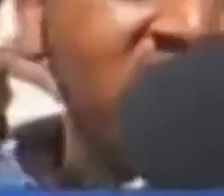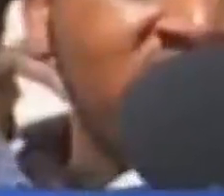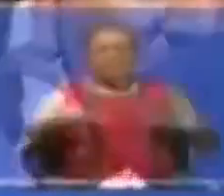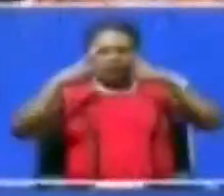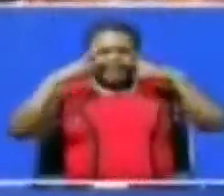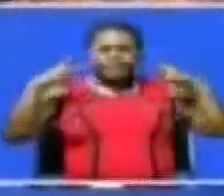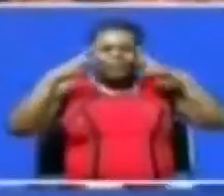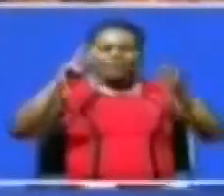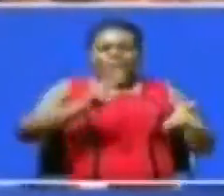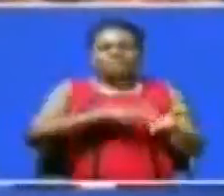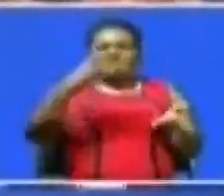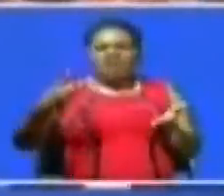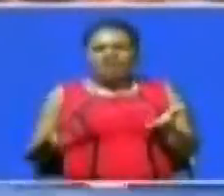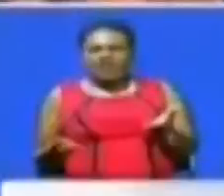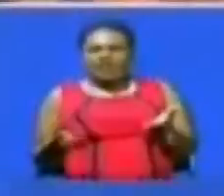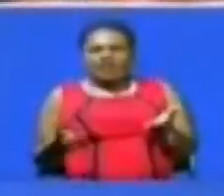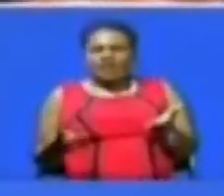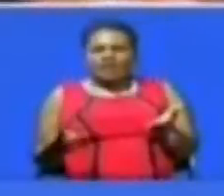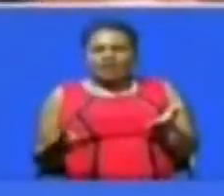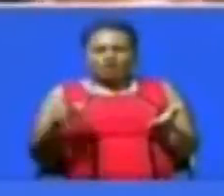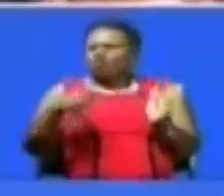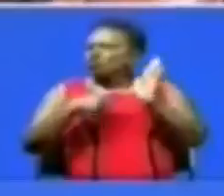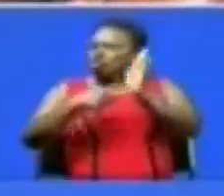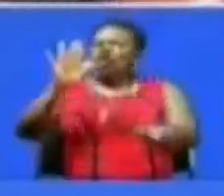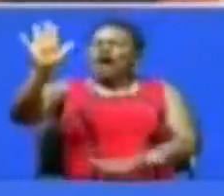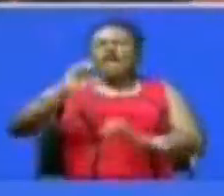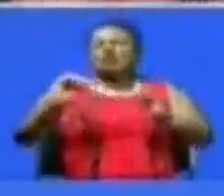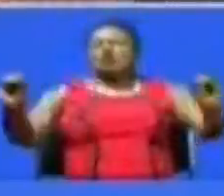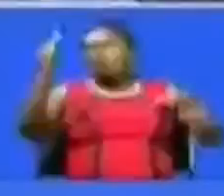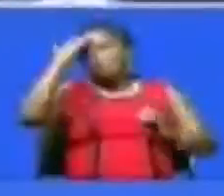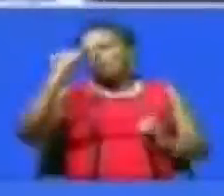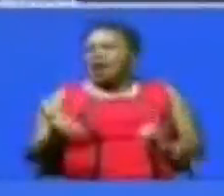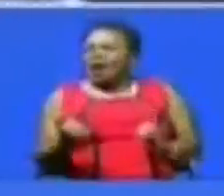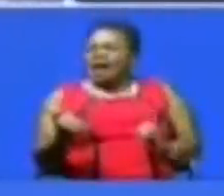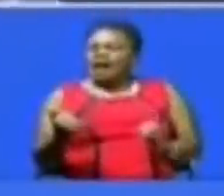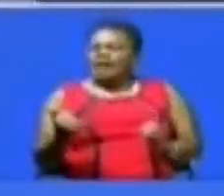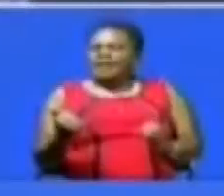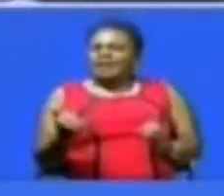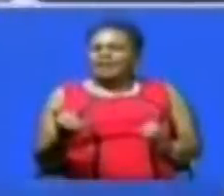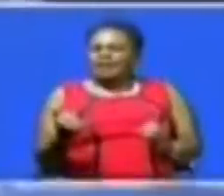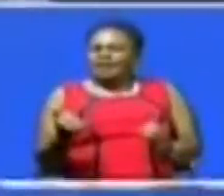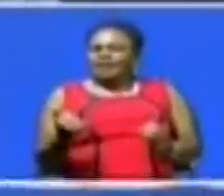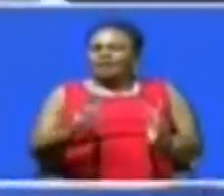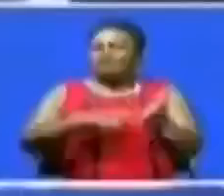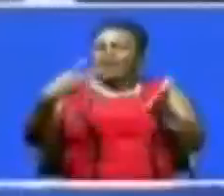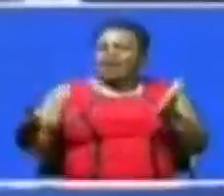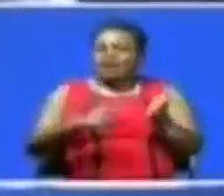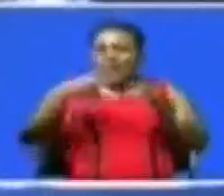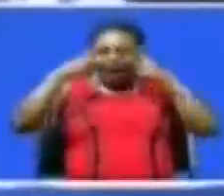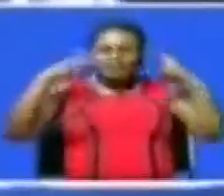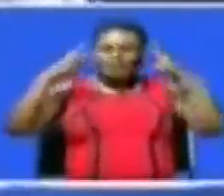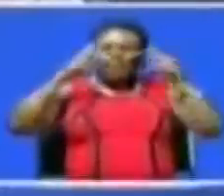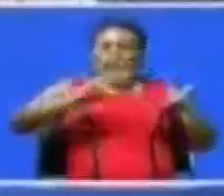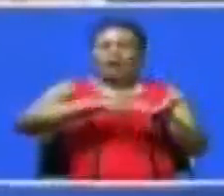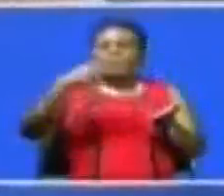Al-Shabaab ishindwe. Ishindwe. Mbona ni msinionyeshe kwa mkono mna hakika kabisa. Ishindwe. Al-Shabaab